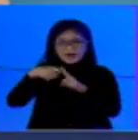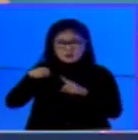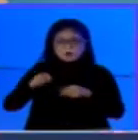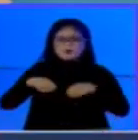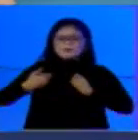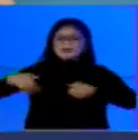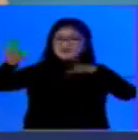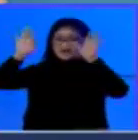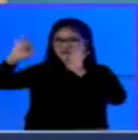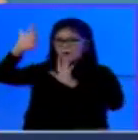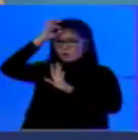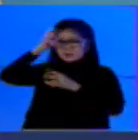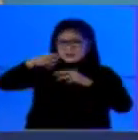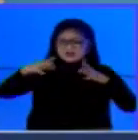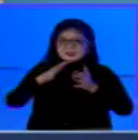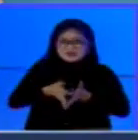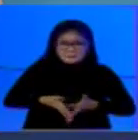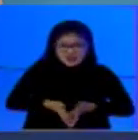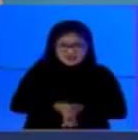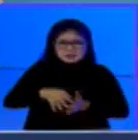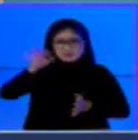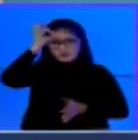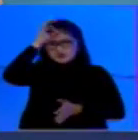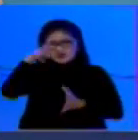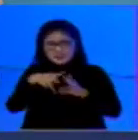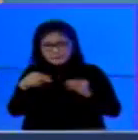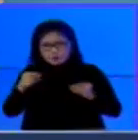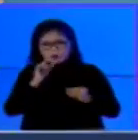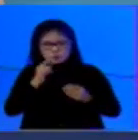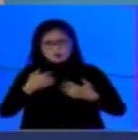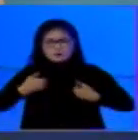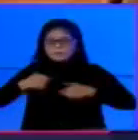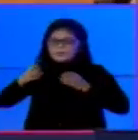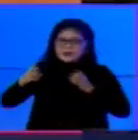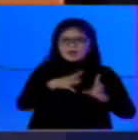Barat. Polisi kini memburu 7 orang DPO kasus penyerangan John Kay.